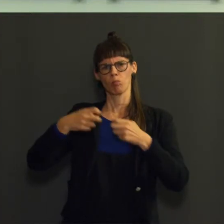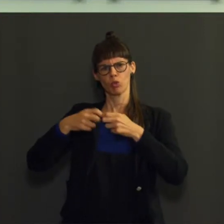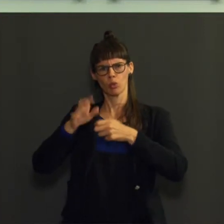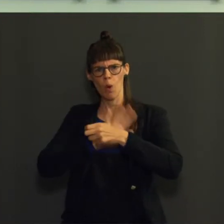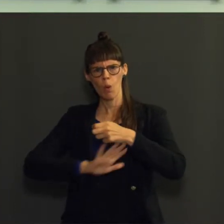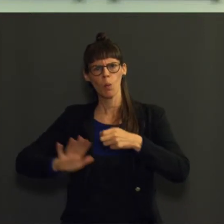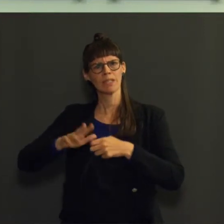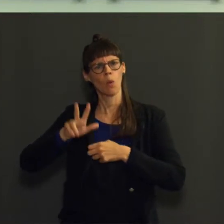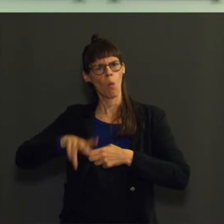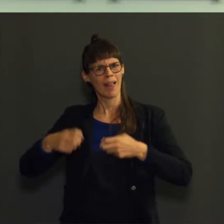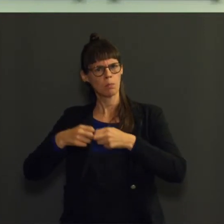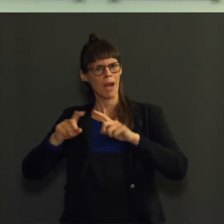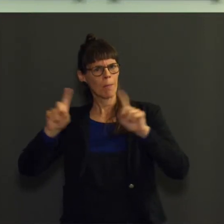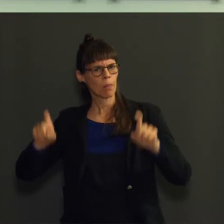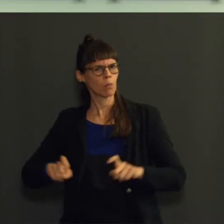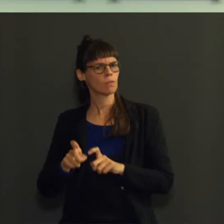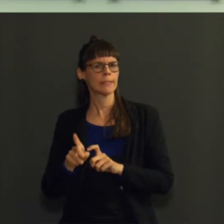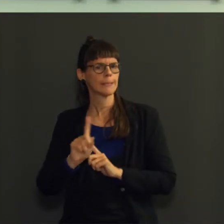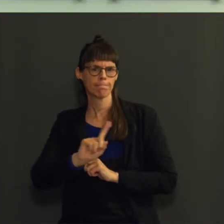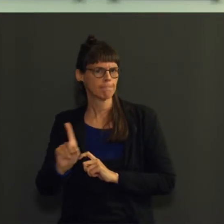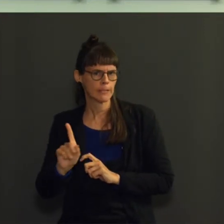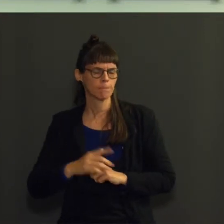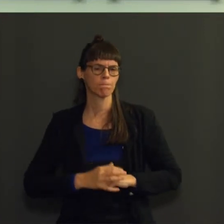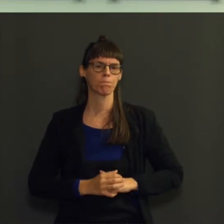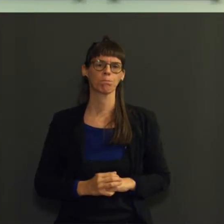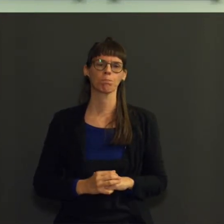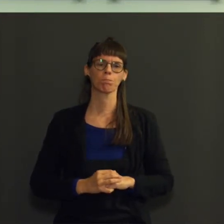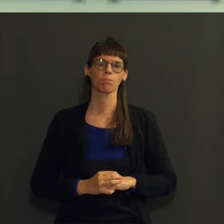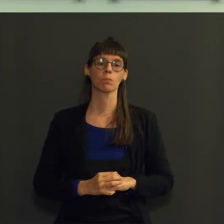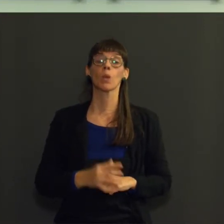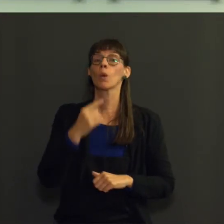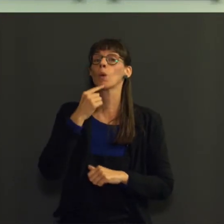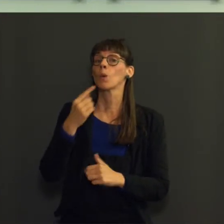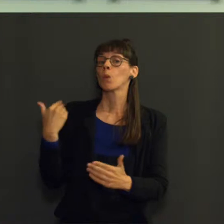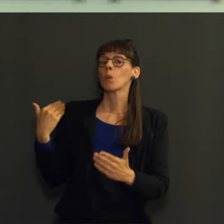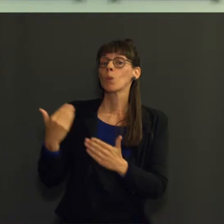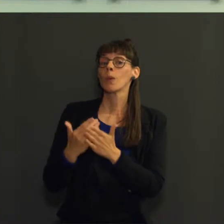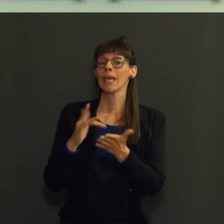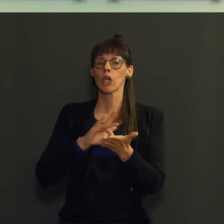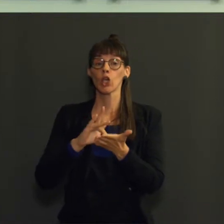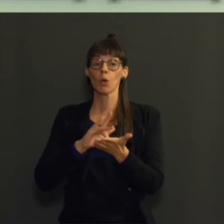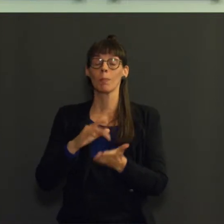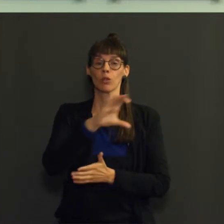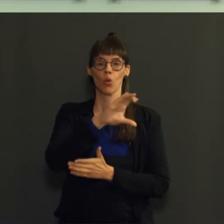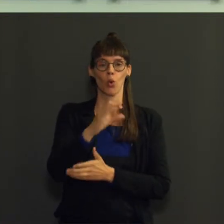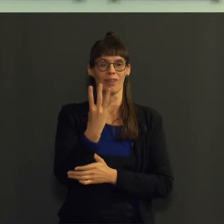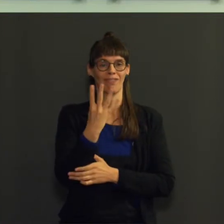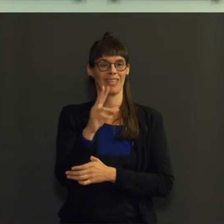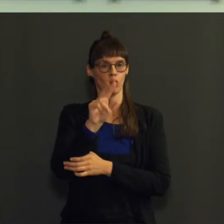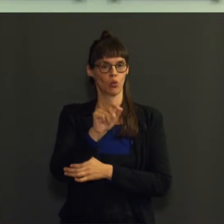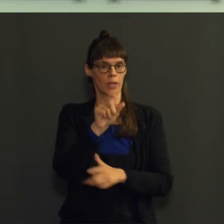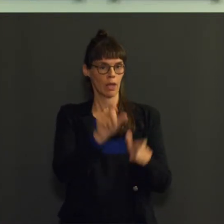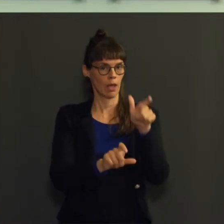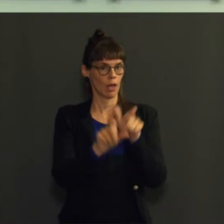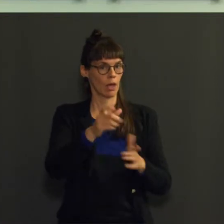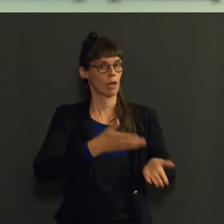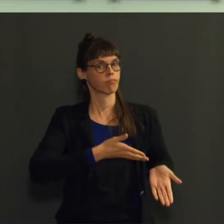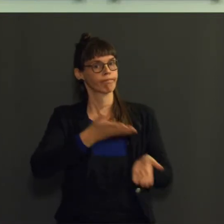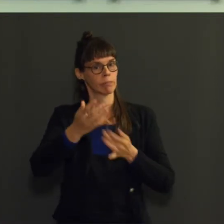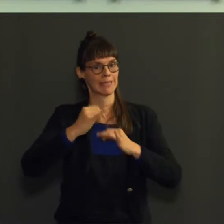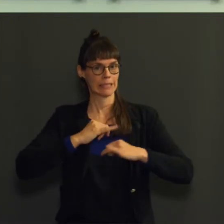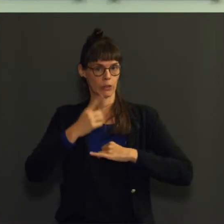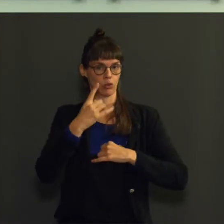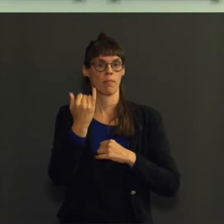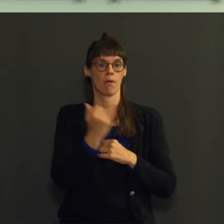provincie Waals-Brabant. De afgelopen week waren er gemiddeld 124 nieuwe opnames per